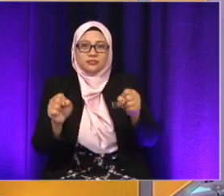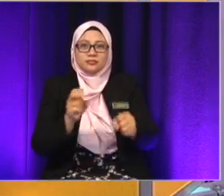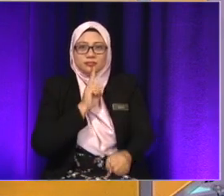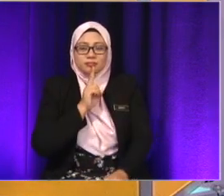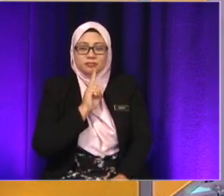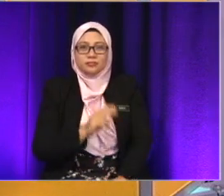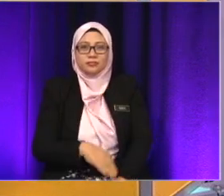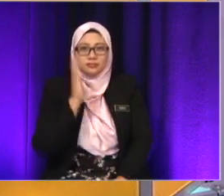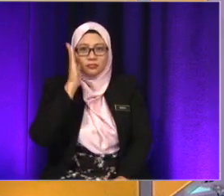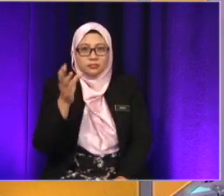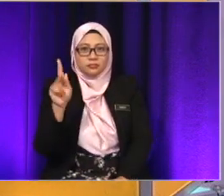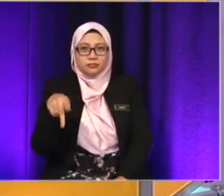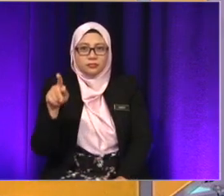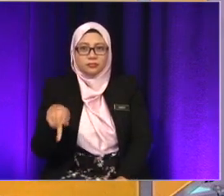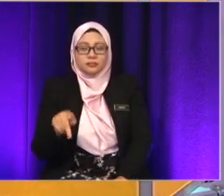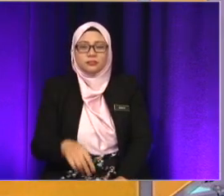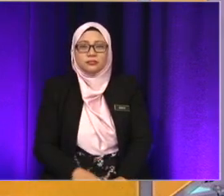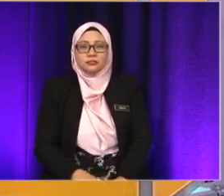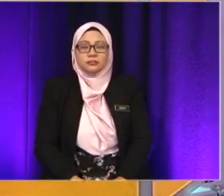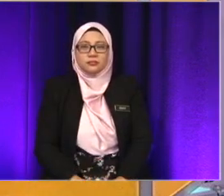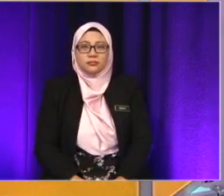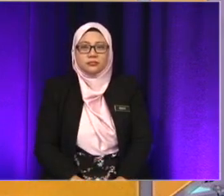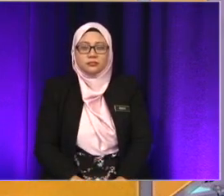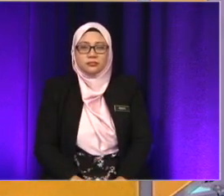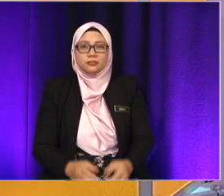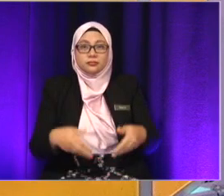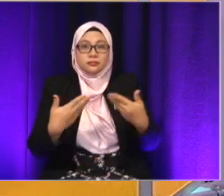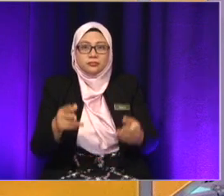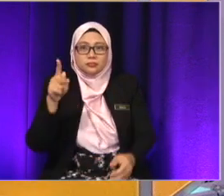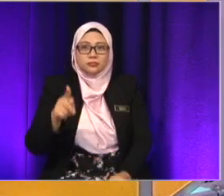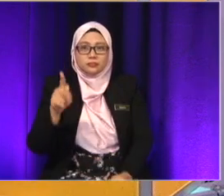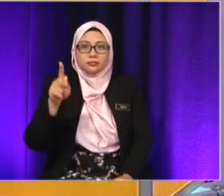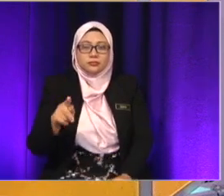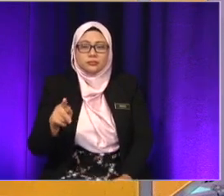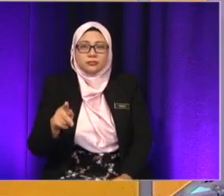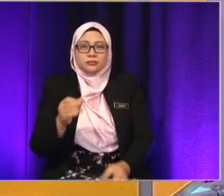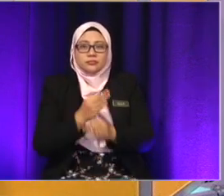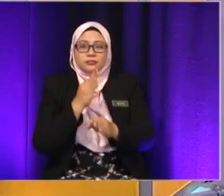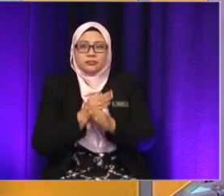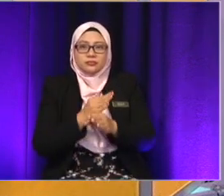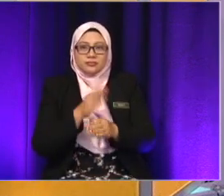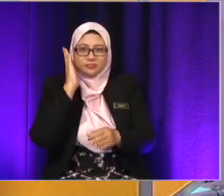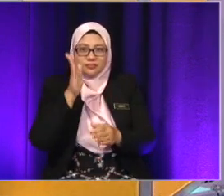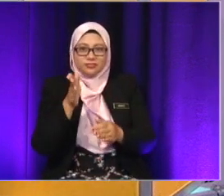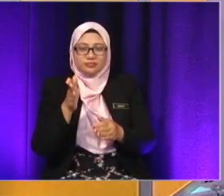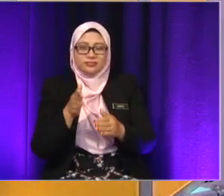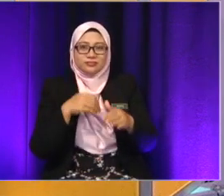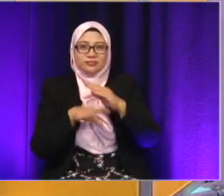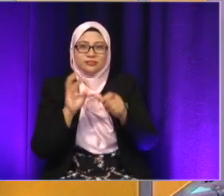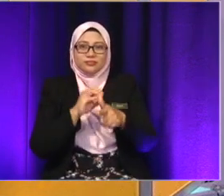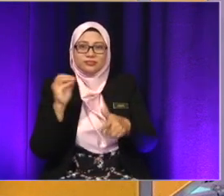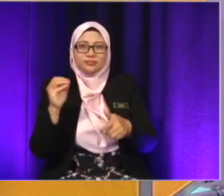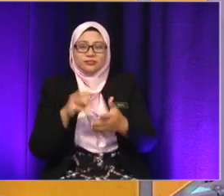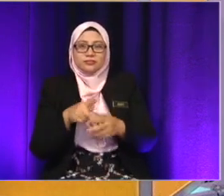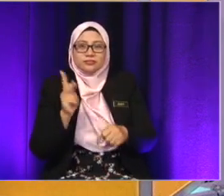mengepam. Sekejap lagi cikgu akan tunjuk macam mana pam tu berfungsi. Maknanya dia pam daripada masuk kepada keluar. Okey, seterus lagi iaitu penapis.